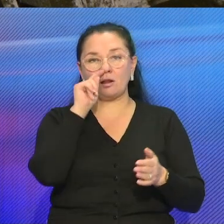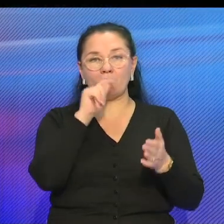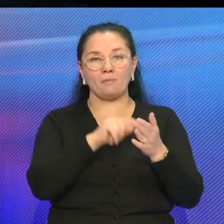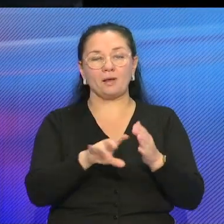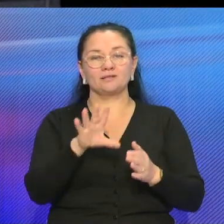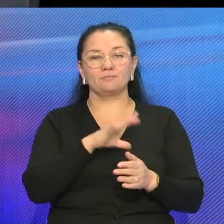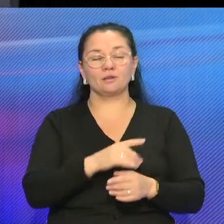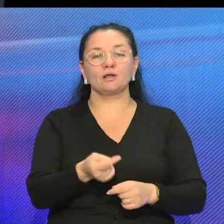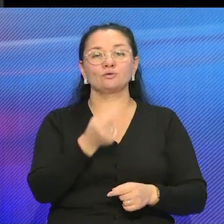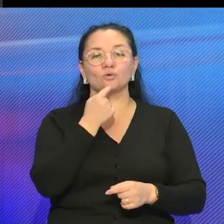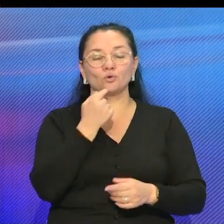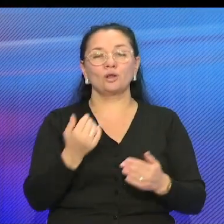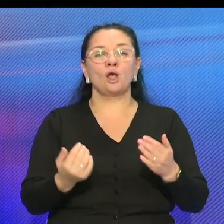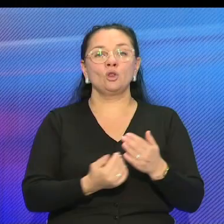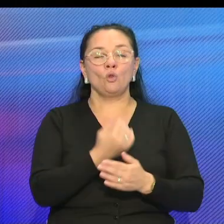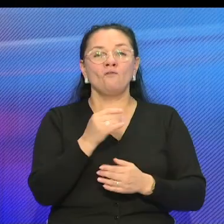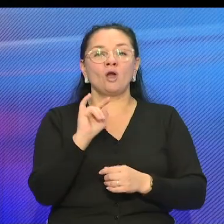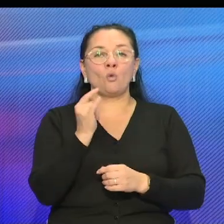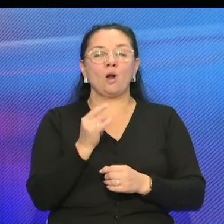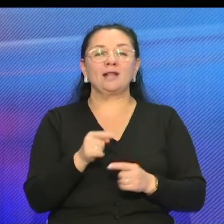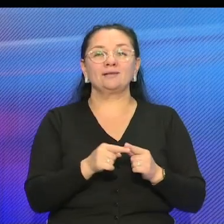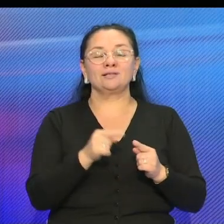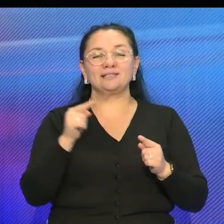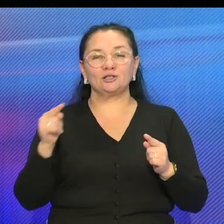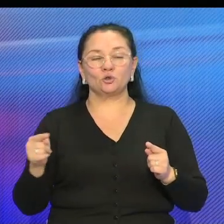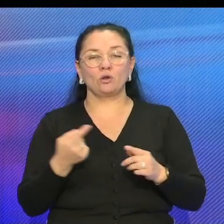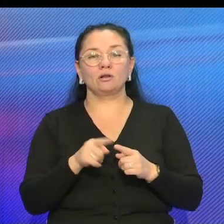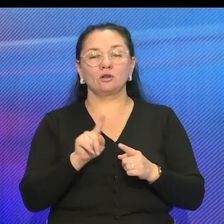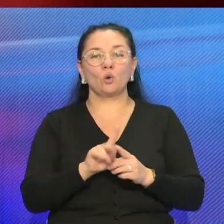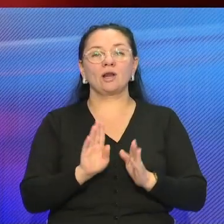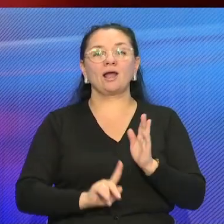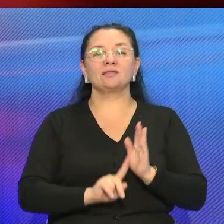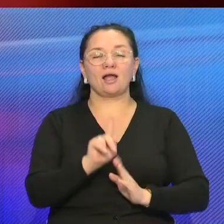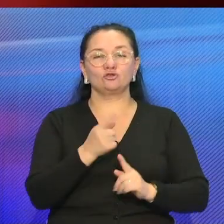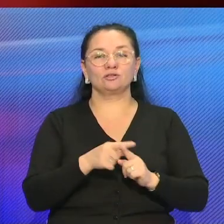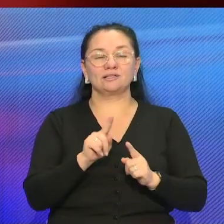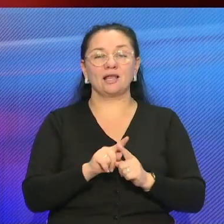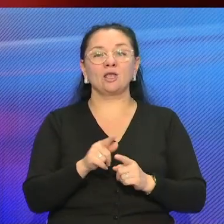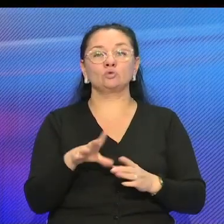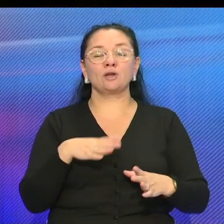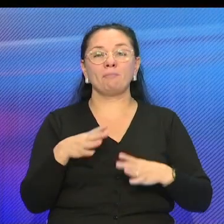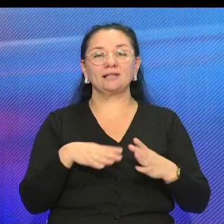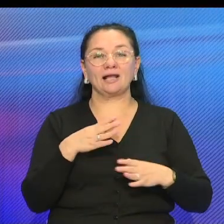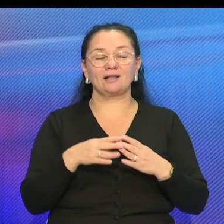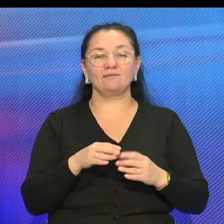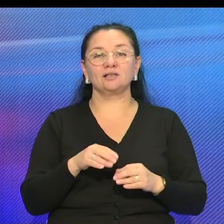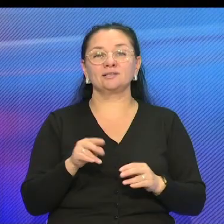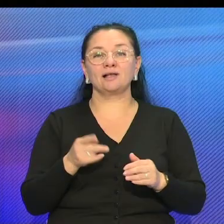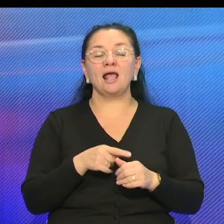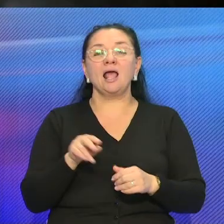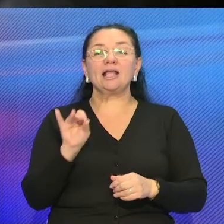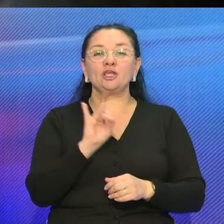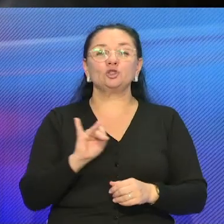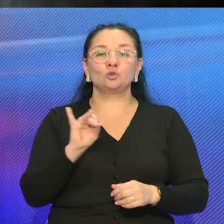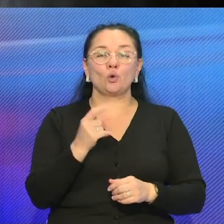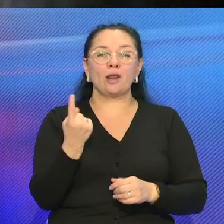сложно. Новый сезон у лялечным тэатры толькі пачаўся. У камернай зале рэпетіруе спектаклі «Гісторыя адной маці». Да слова, рэжысёр